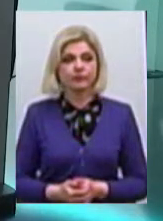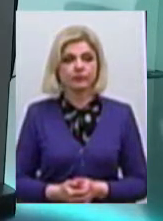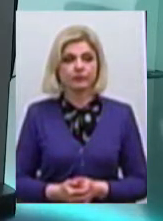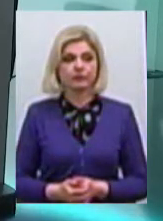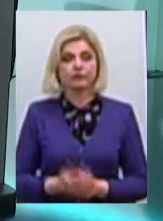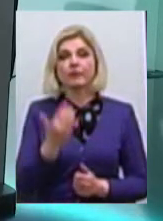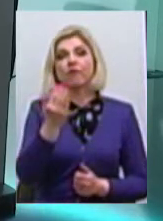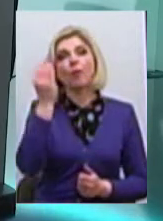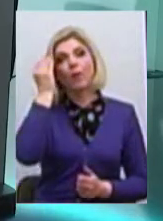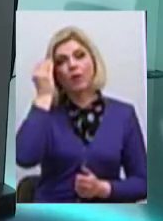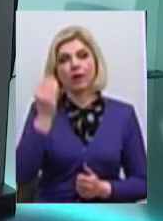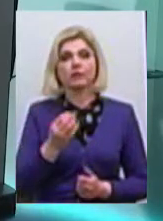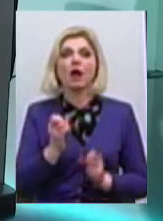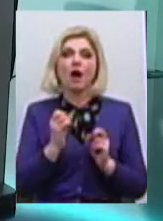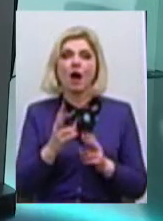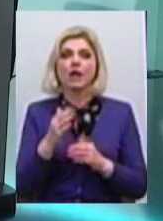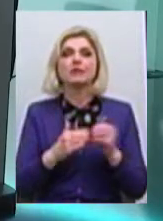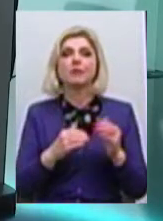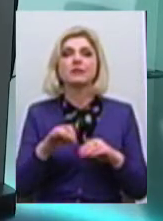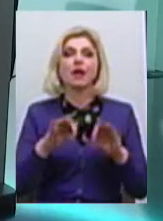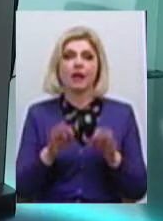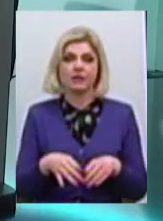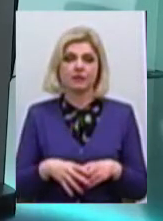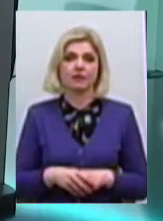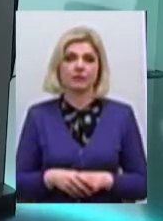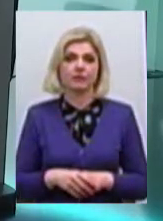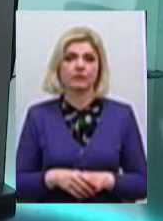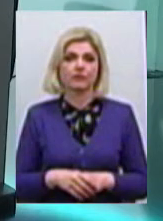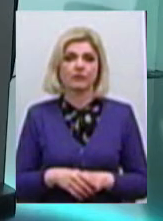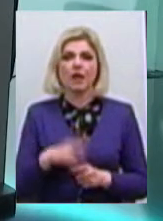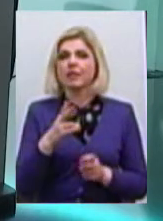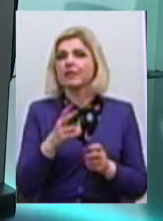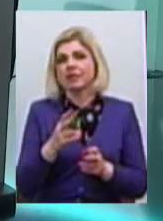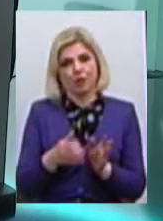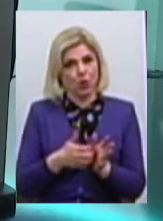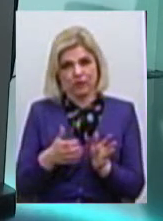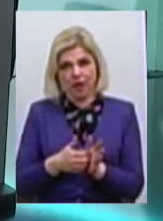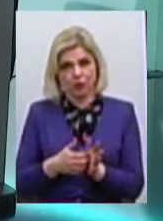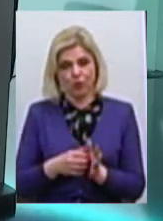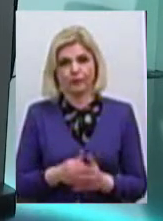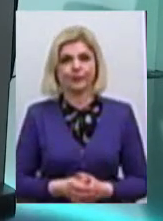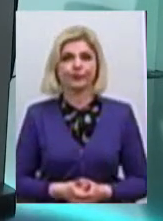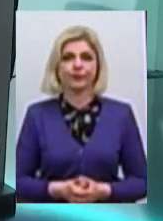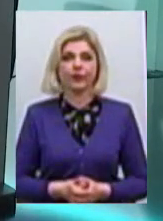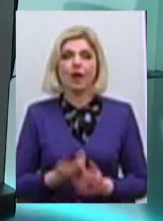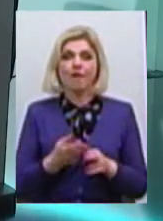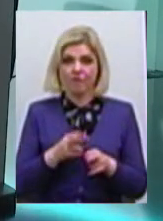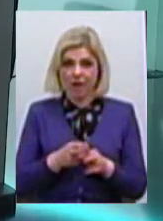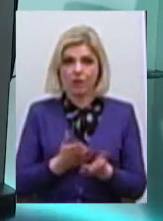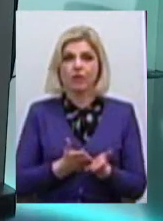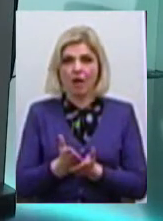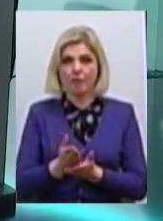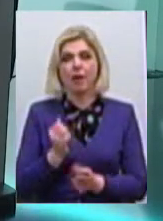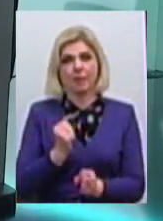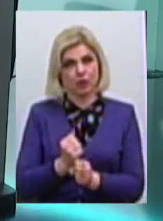На ваш погляд, як спеціаліста? Скажімо так, недостатньо. У цьому напрямку працюємо,